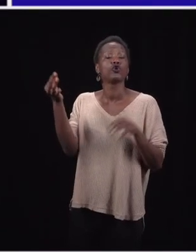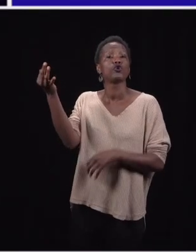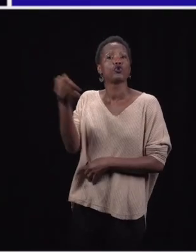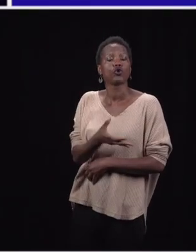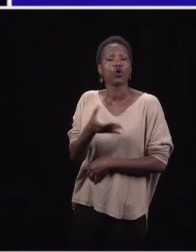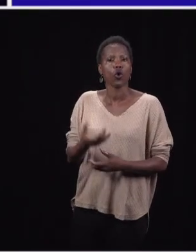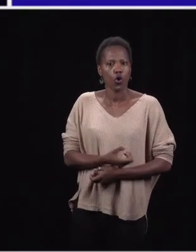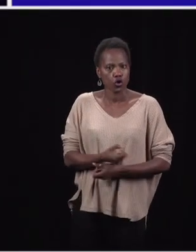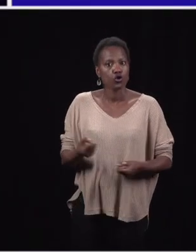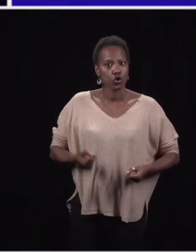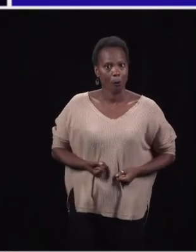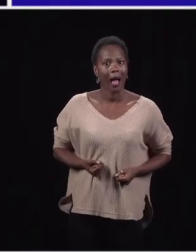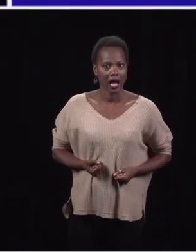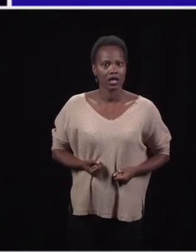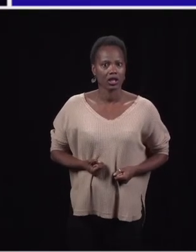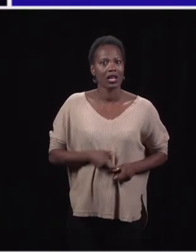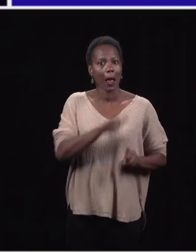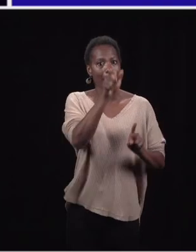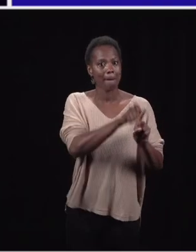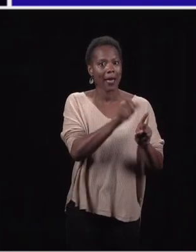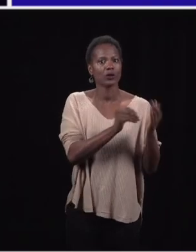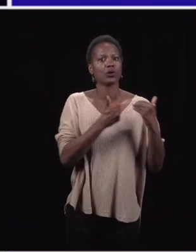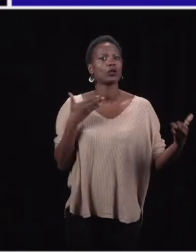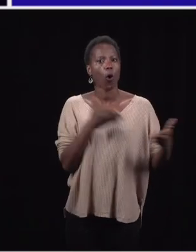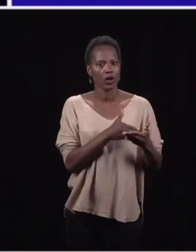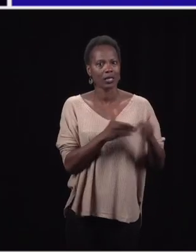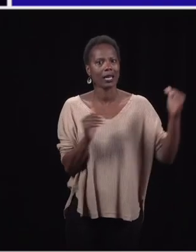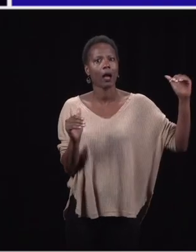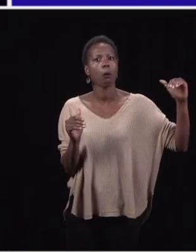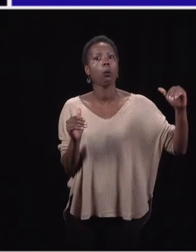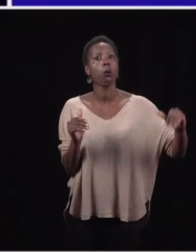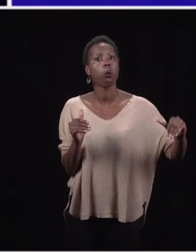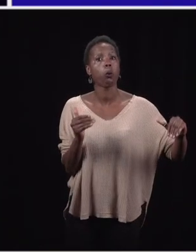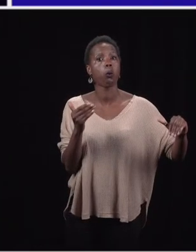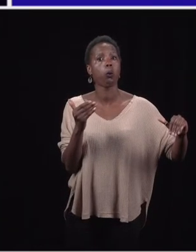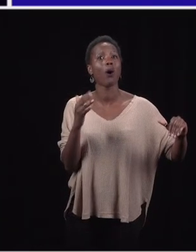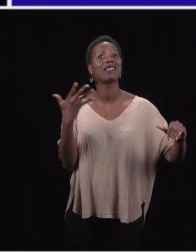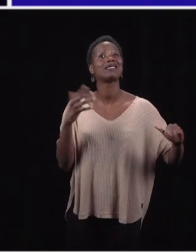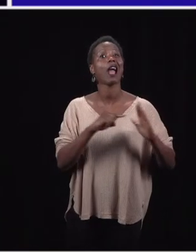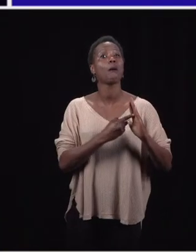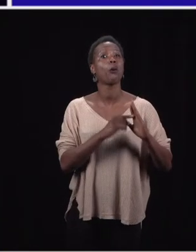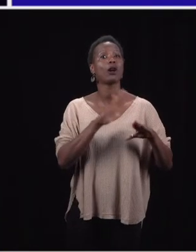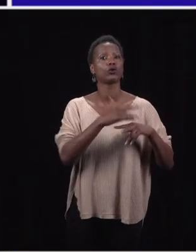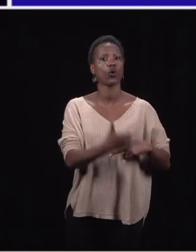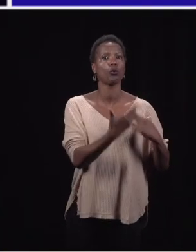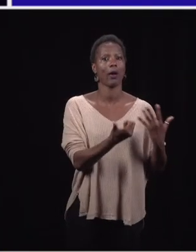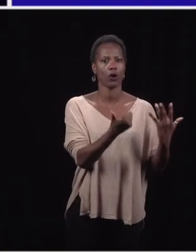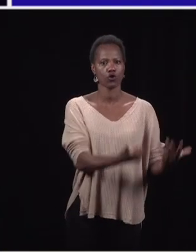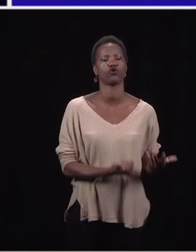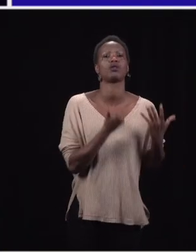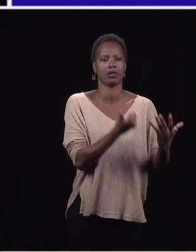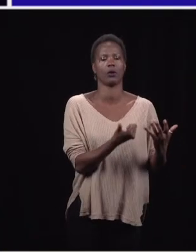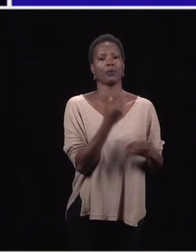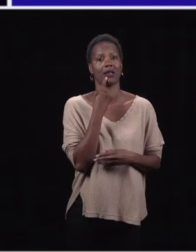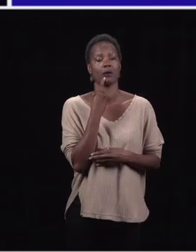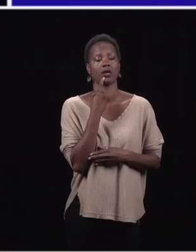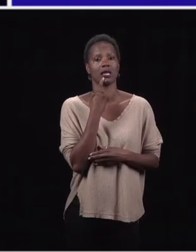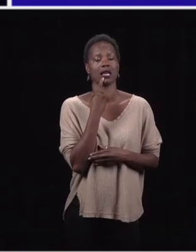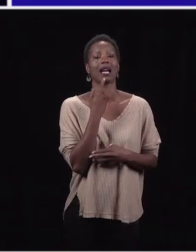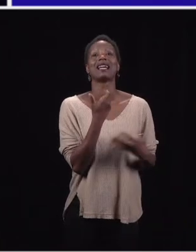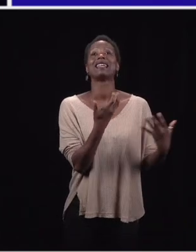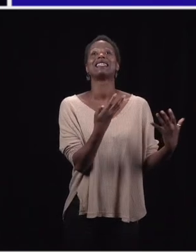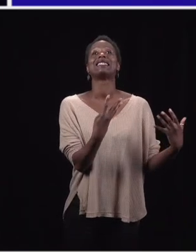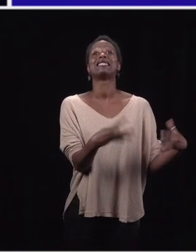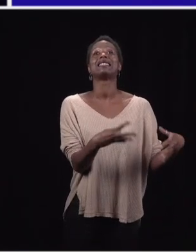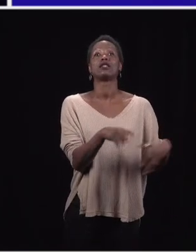à diminué de 5 points en 6 ans en clair nous sommes passés de 19% de personnes en situation de handicap